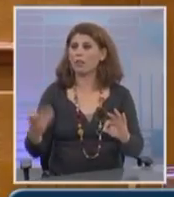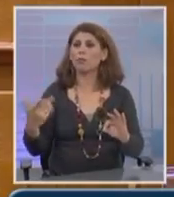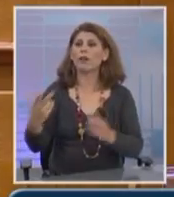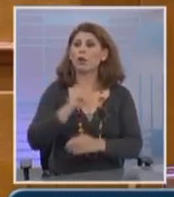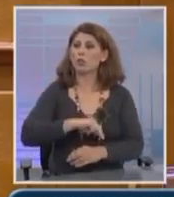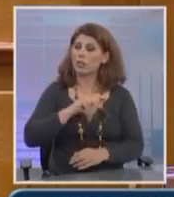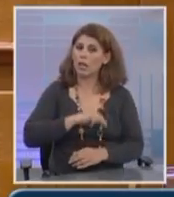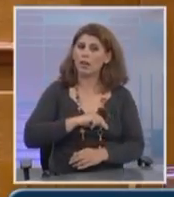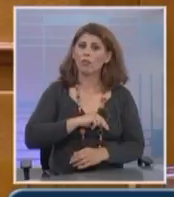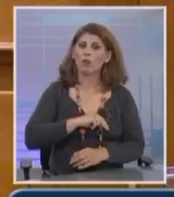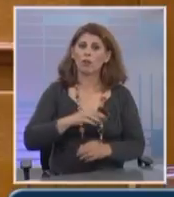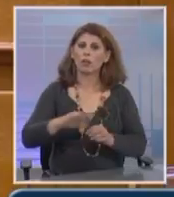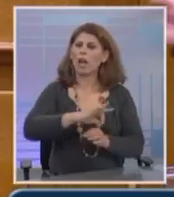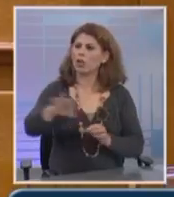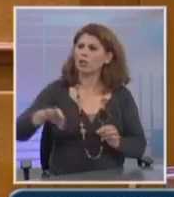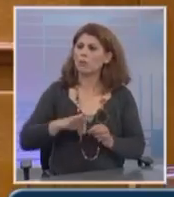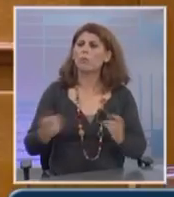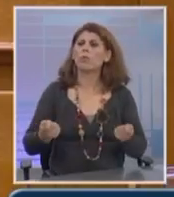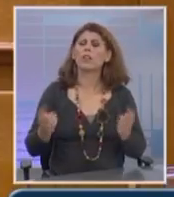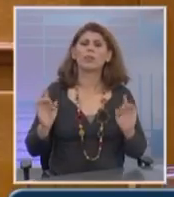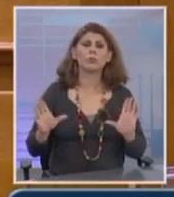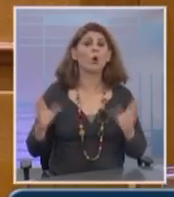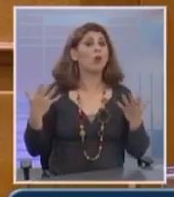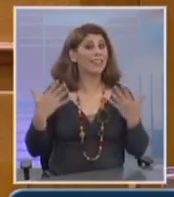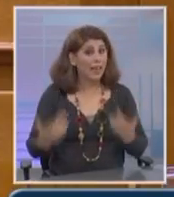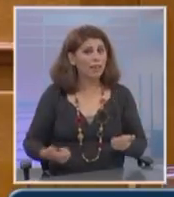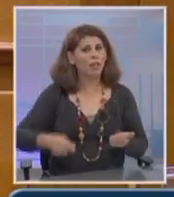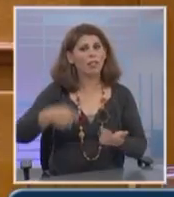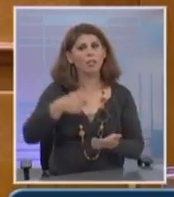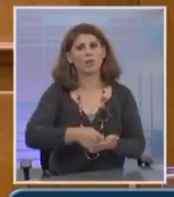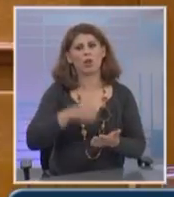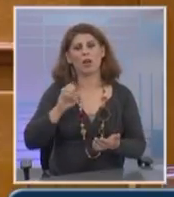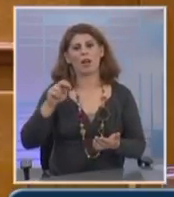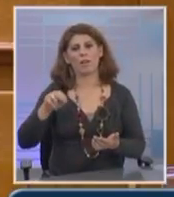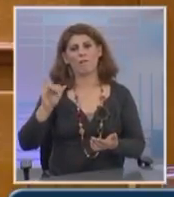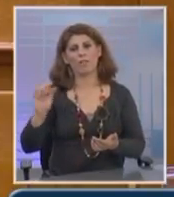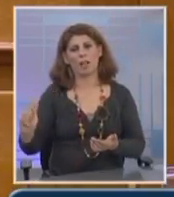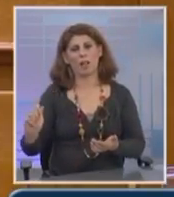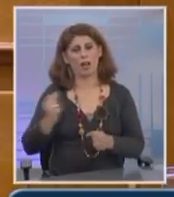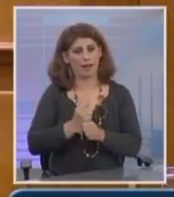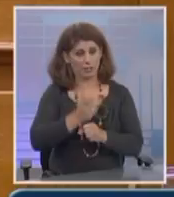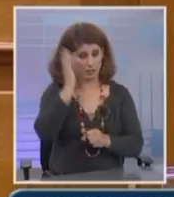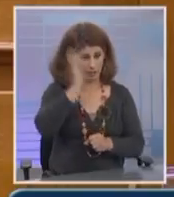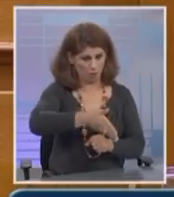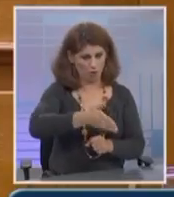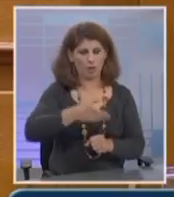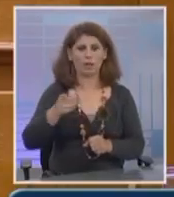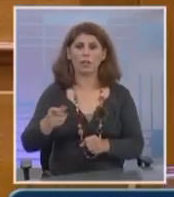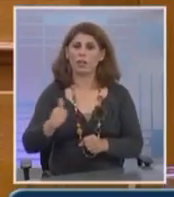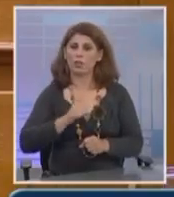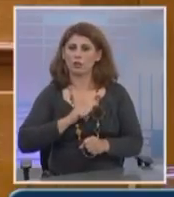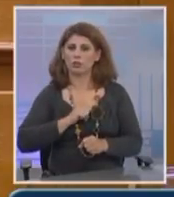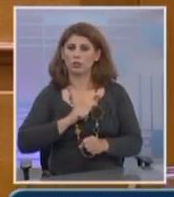για αναξιοποίητα οροτεμάχια, για οτιδήποτε έχουν στην κατοχή τους. Η εργασία τιμωρείται και φυσικά η